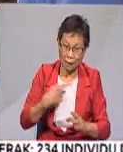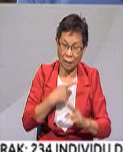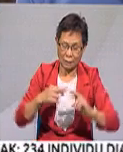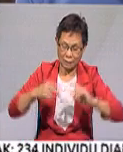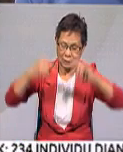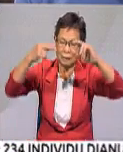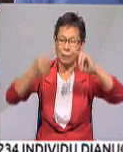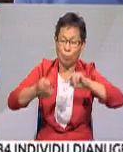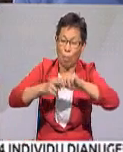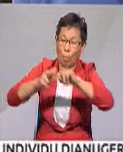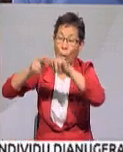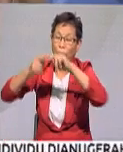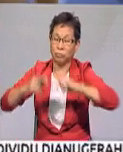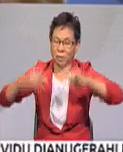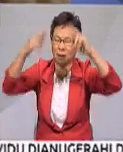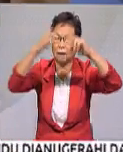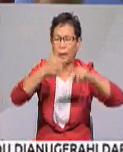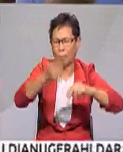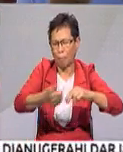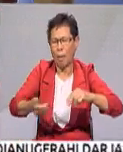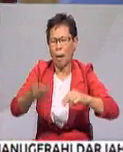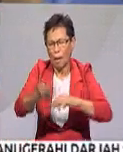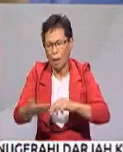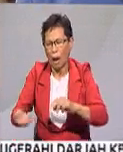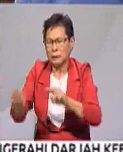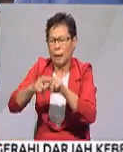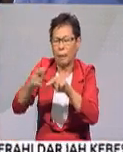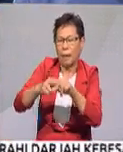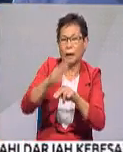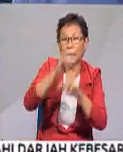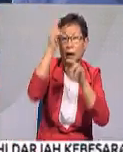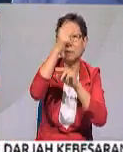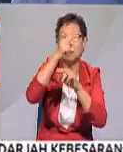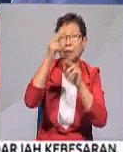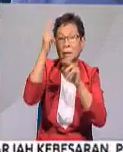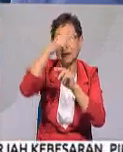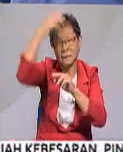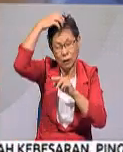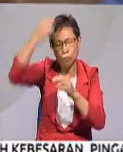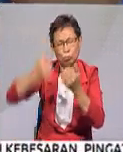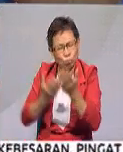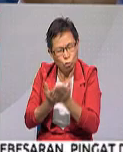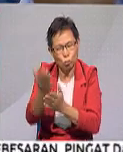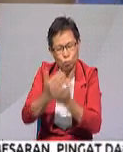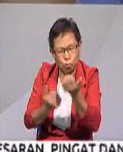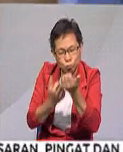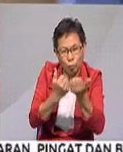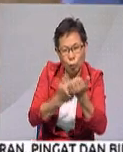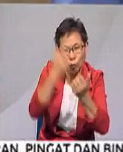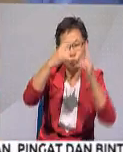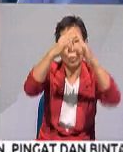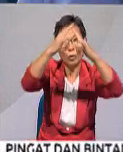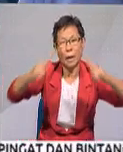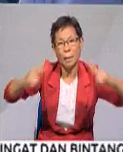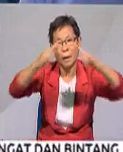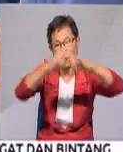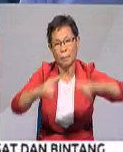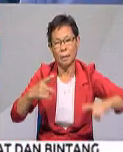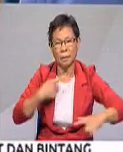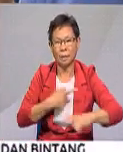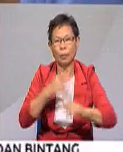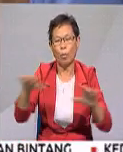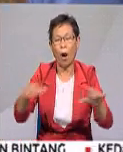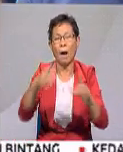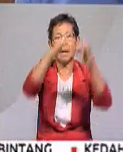akan banyakkan. Dan kerajaan negeri akan beri terus memberikan sokongan untuk kemah-kemah abang lah tengok ni, kita memang sebab